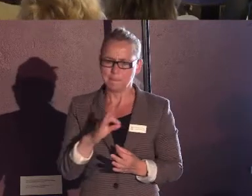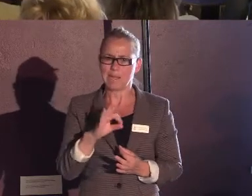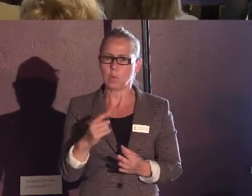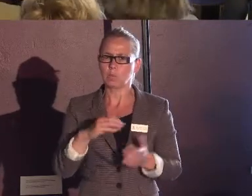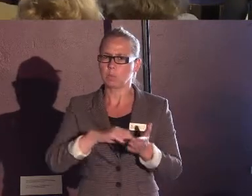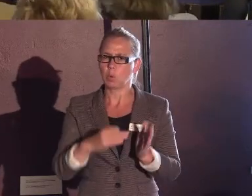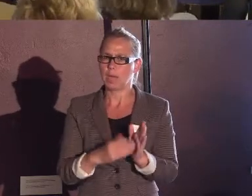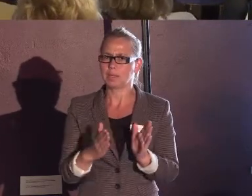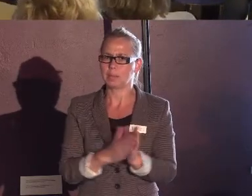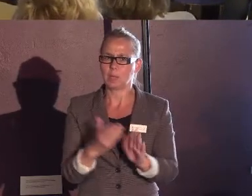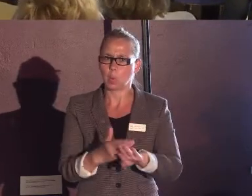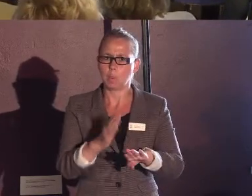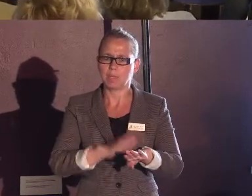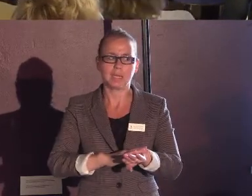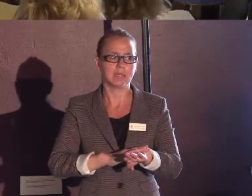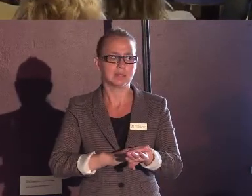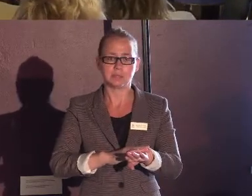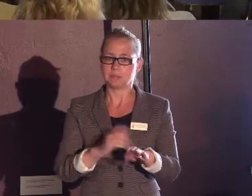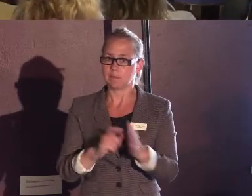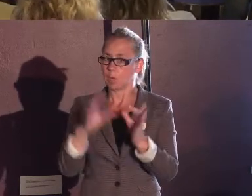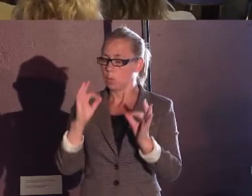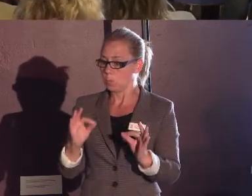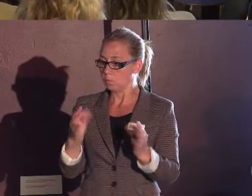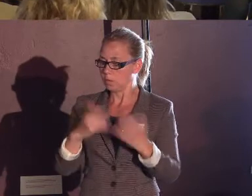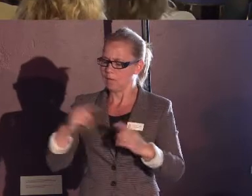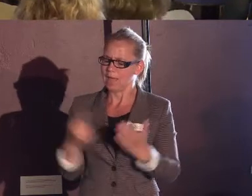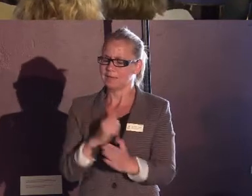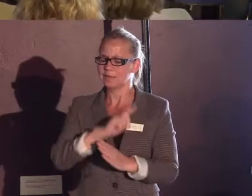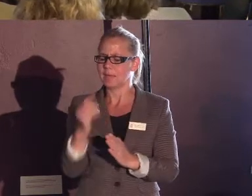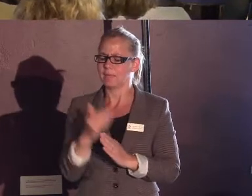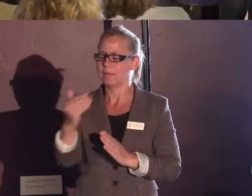med kompetenscheckar föll väl ut, vad hände sen?